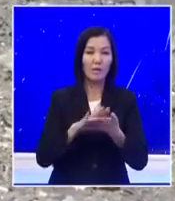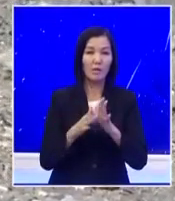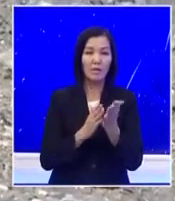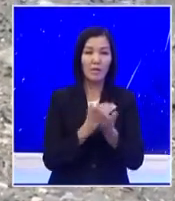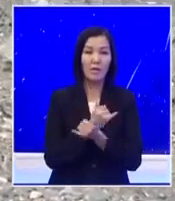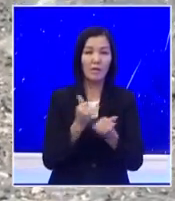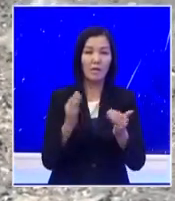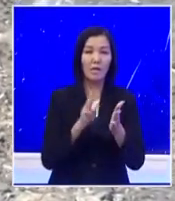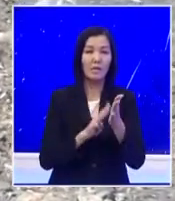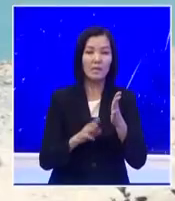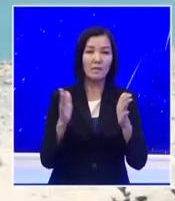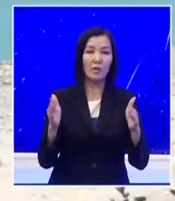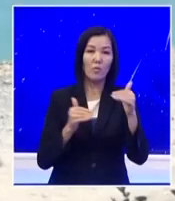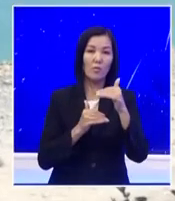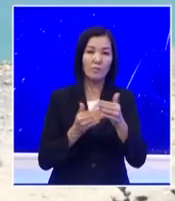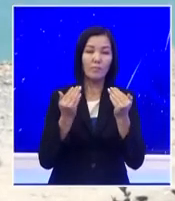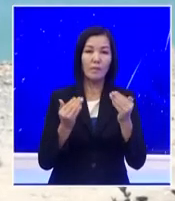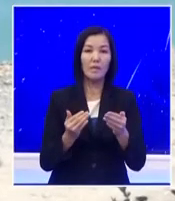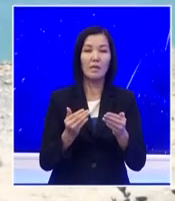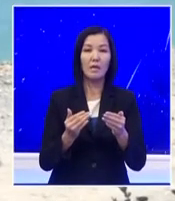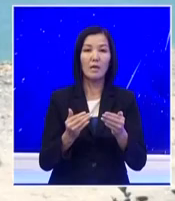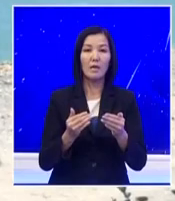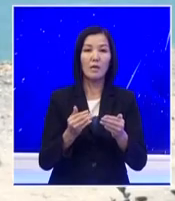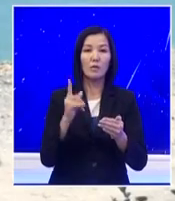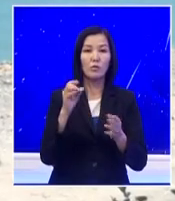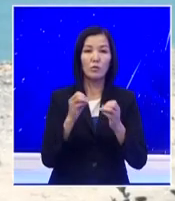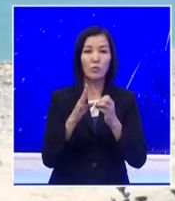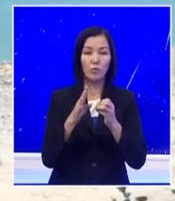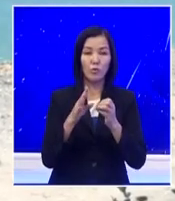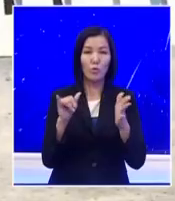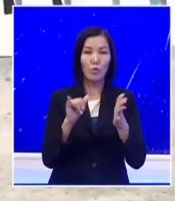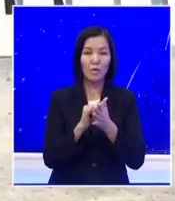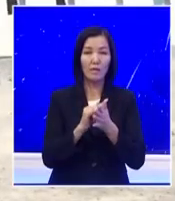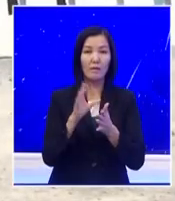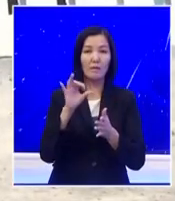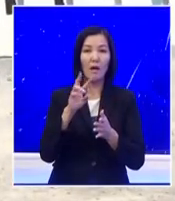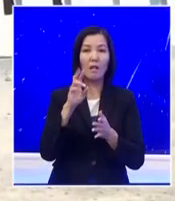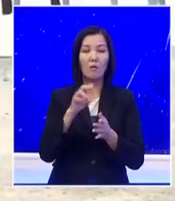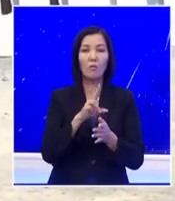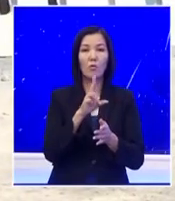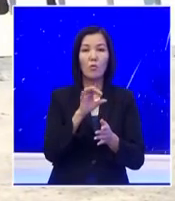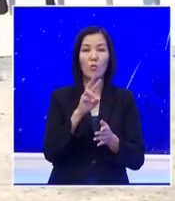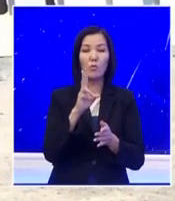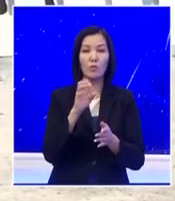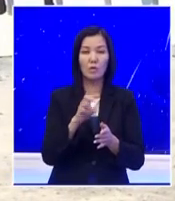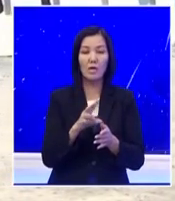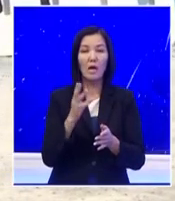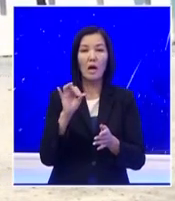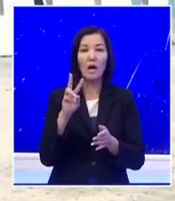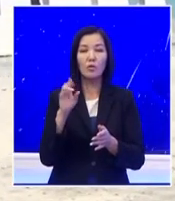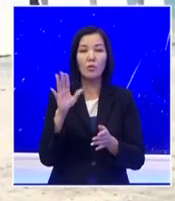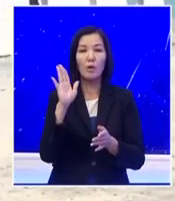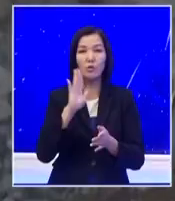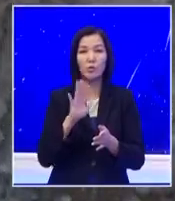Бұрын 80 қоқыс контейнері болса, биыл олардың саны 114. Олар Алакөлдің Ақши көктім ауылдарына қарасты